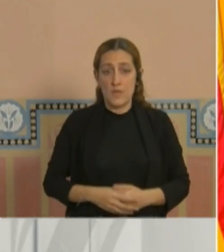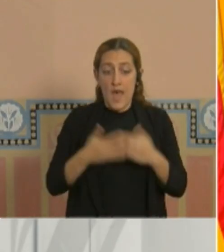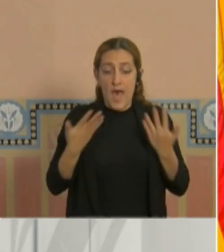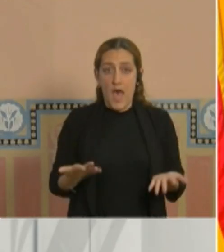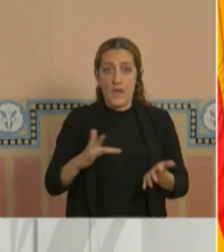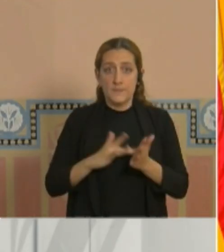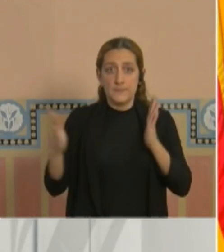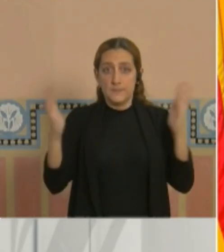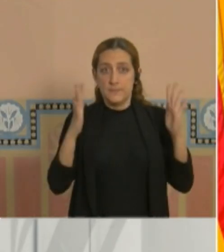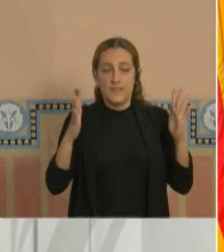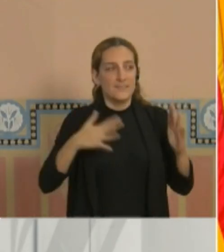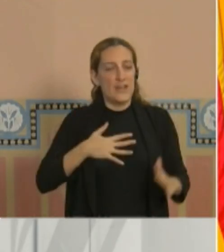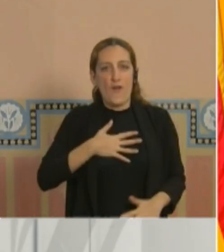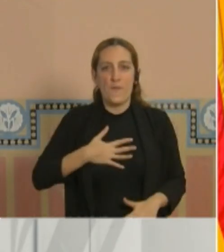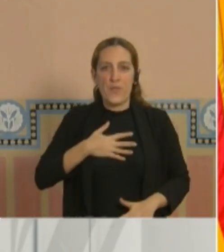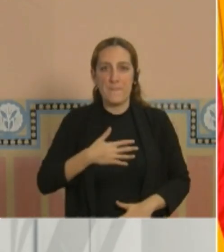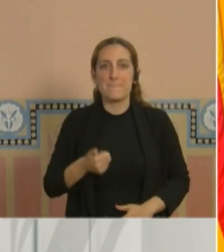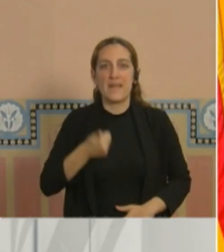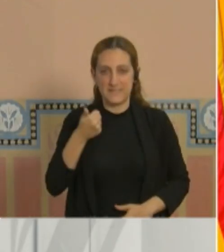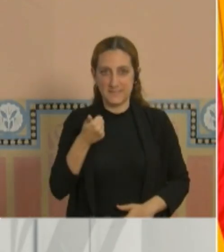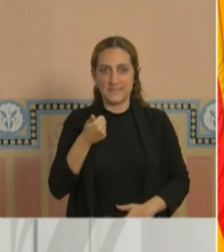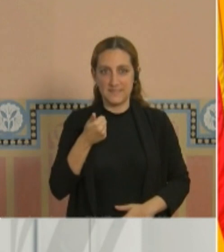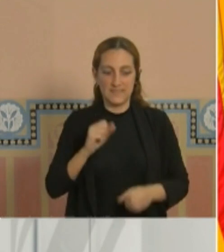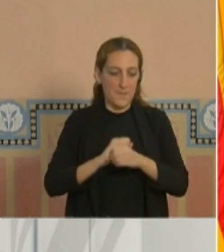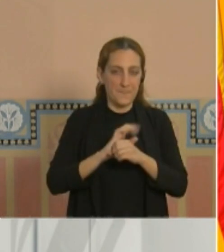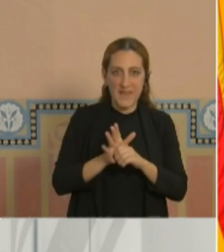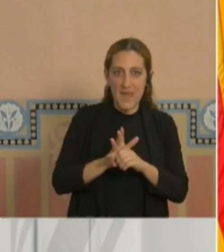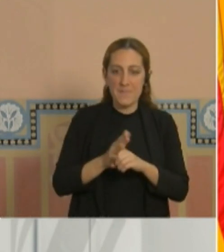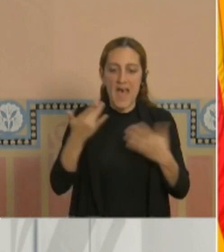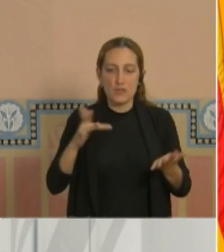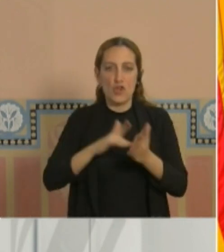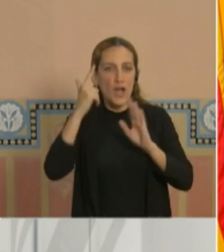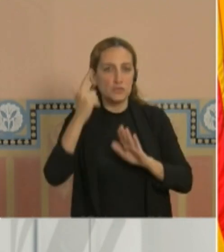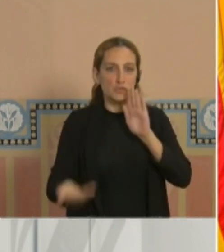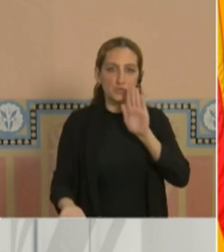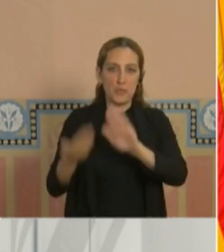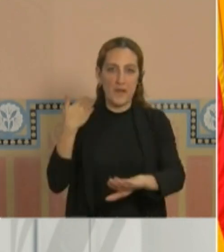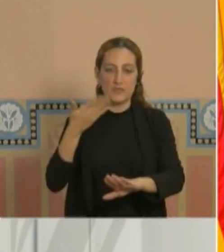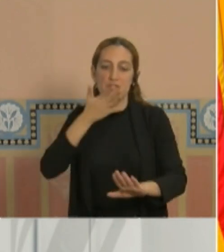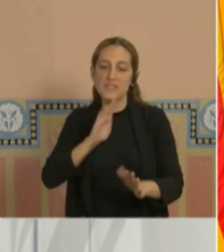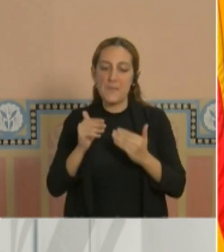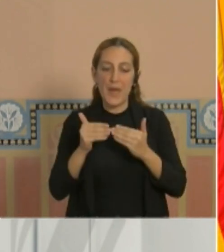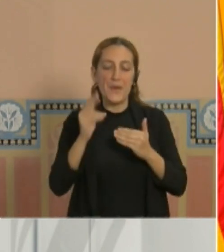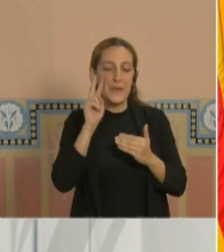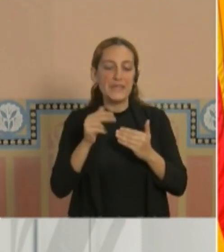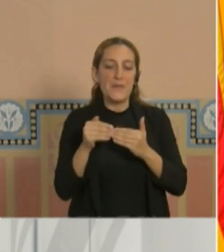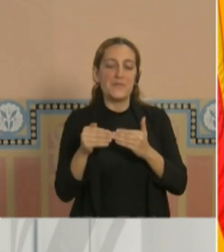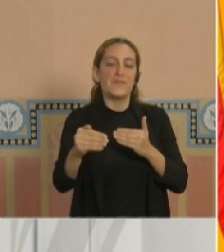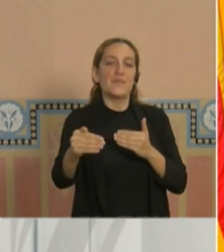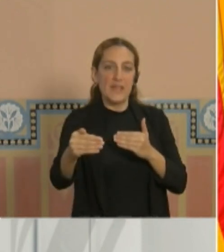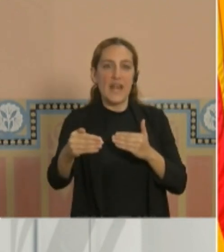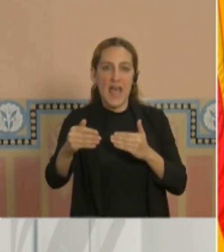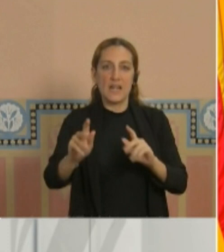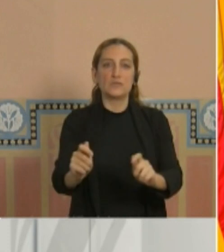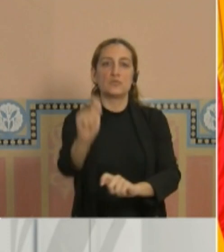tram molt més amable d'aquesta epidèmia, en un tram de superació, en aquella llum que explicàvem doncs, fa